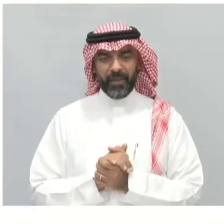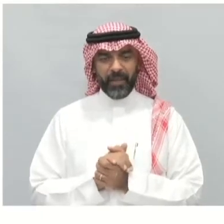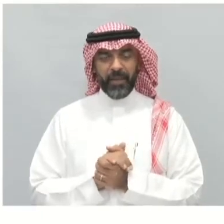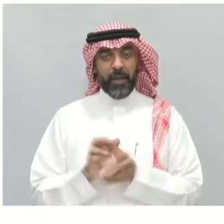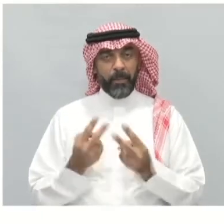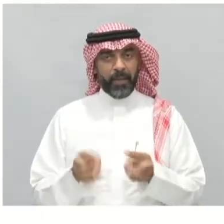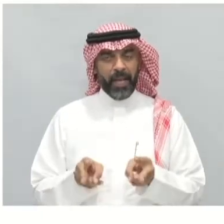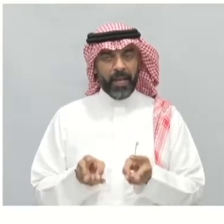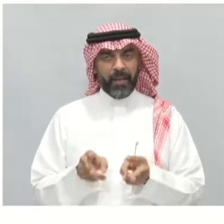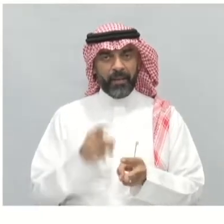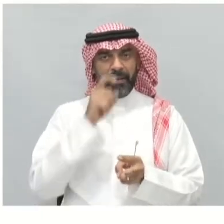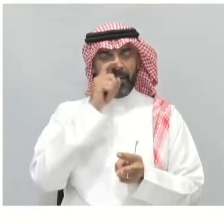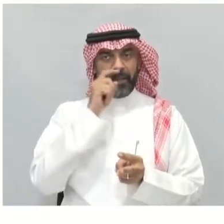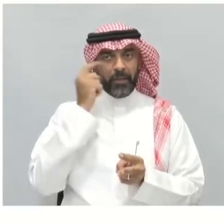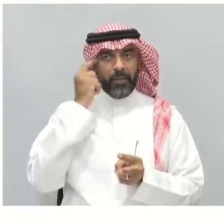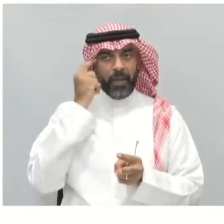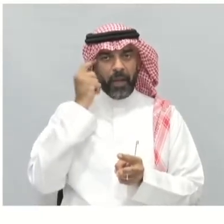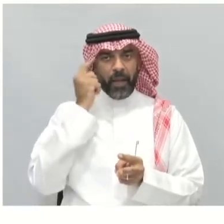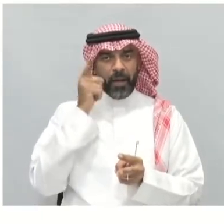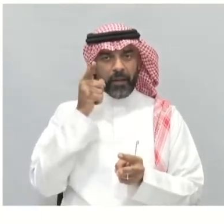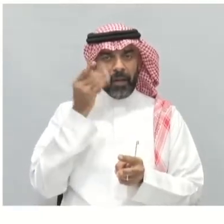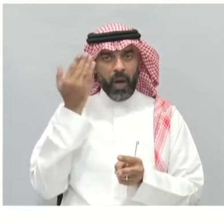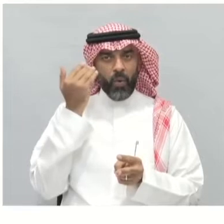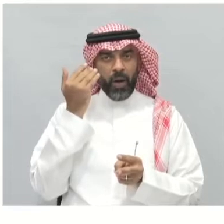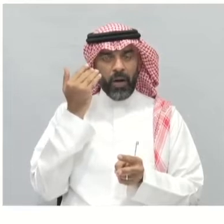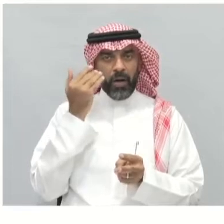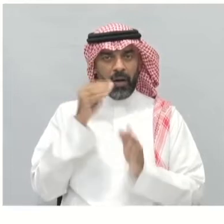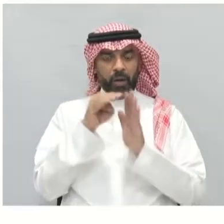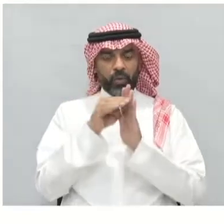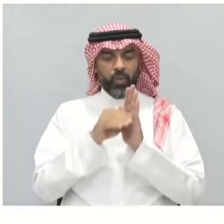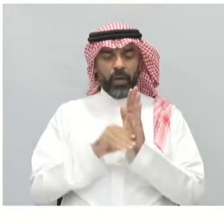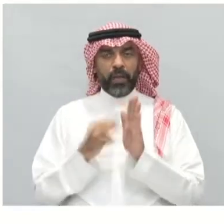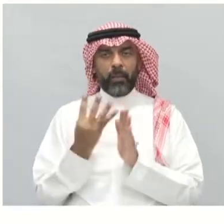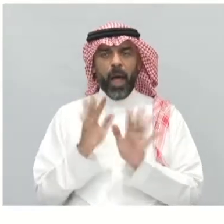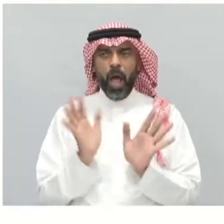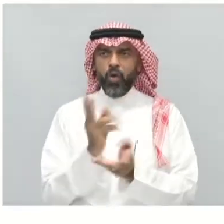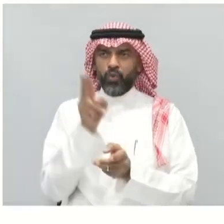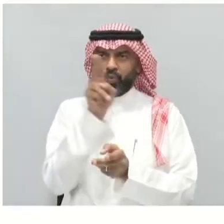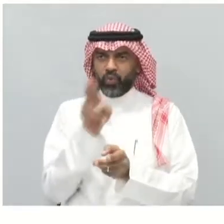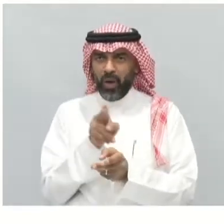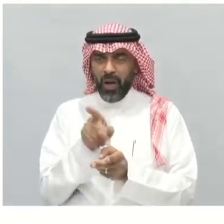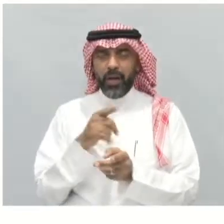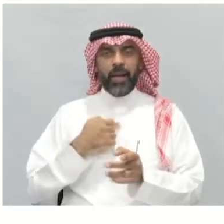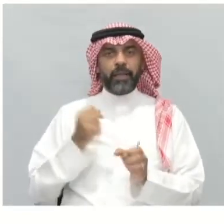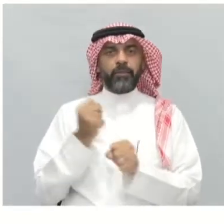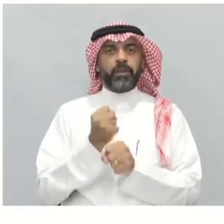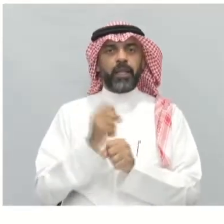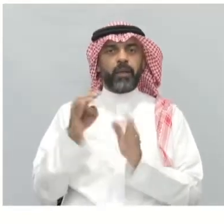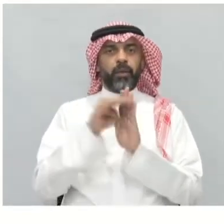اذا بدايه لابد في المسائل استخدم الخطوات الاربع طيب ما هي الخطوات الاربع